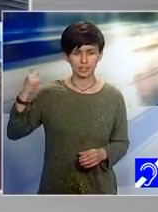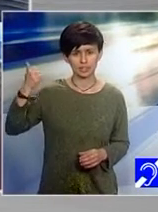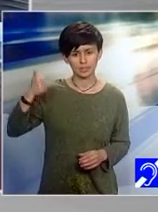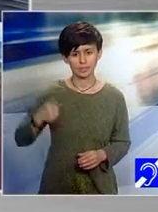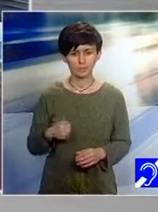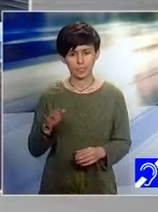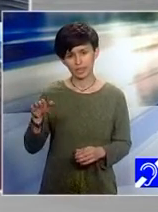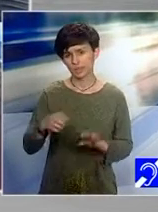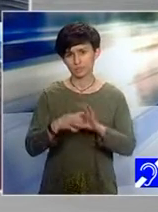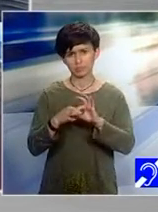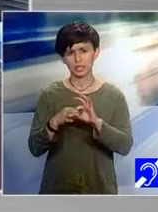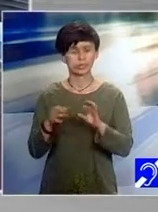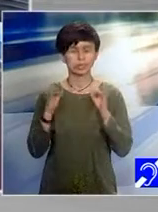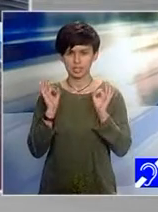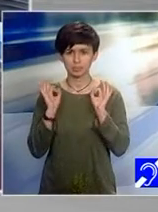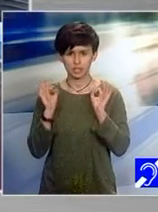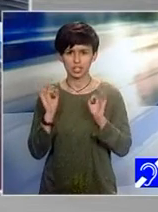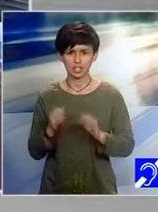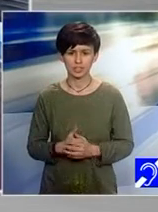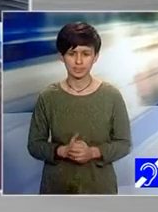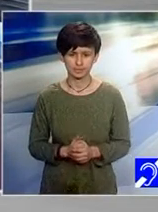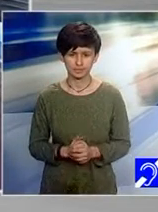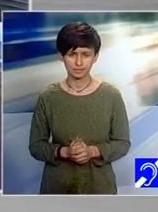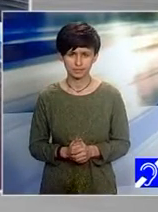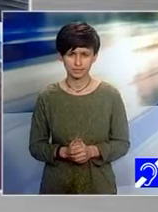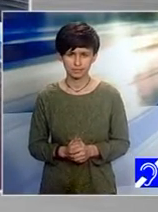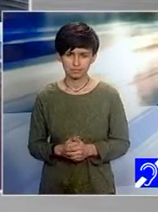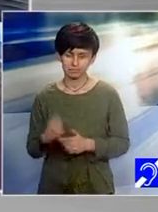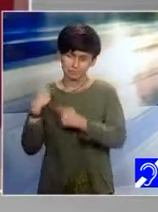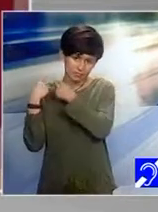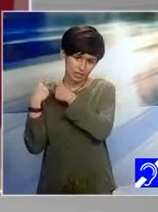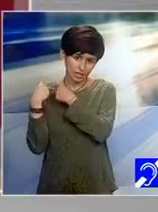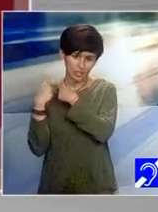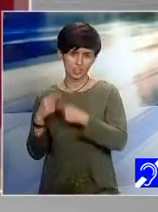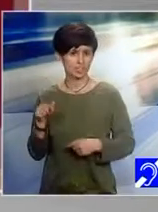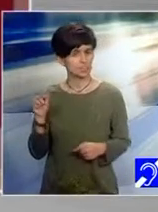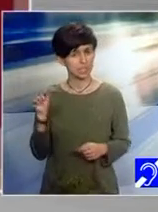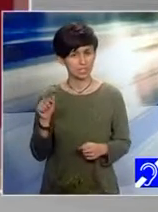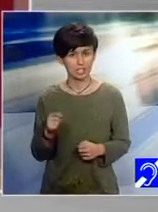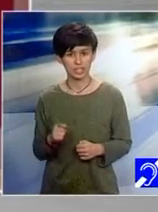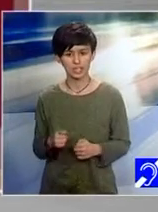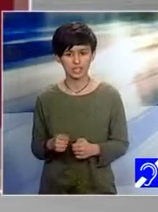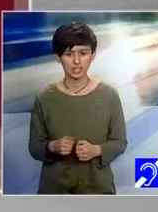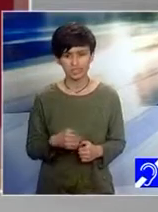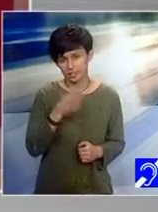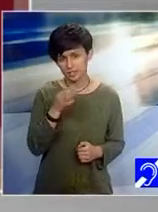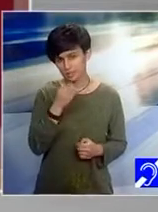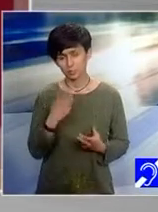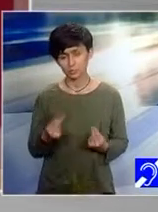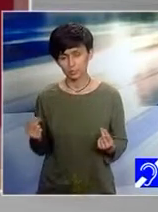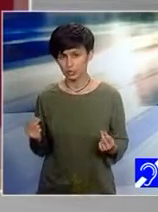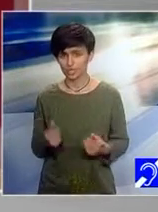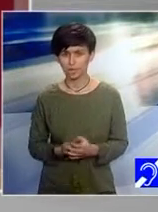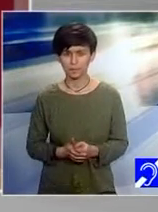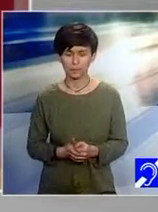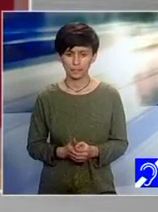foarte specială, originile tale armenești își spun cuvântul în multe dintre activitățile tale. Spune-ne puțin din istoria ta